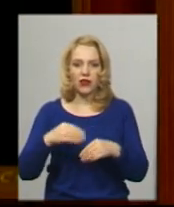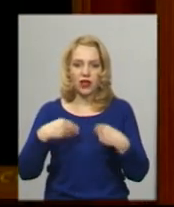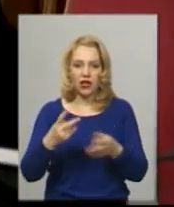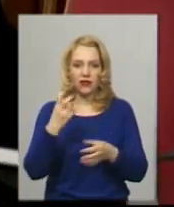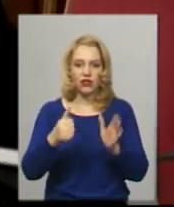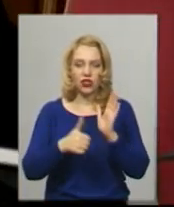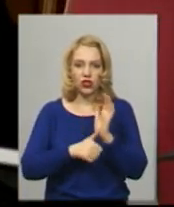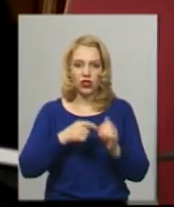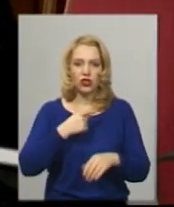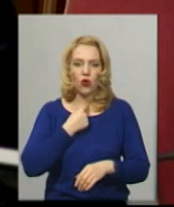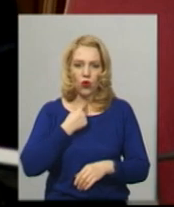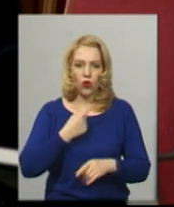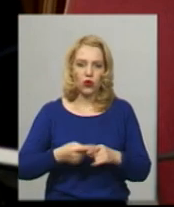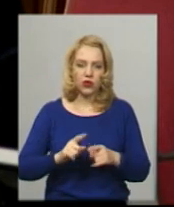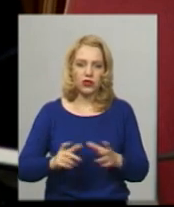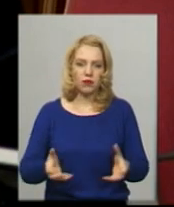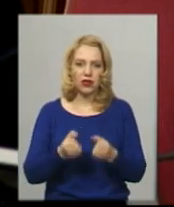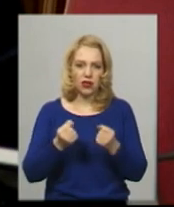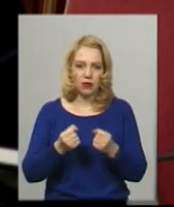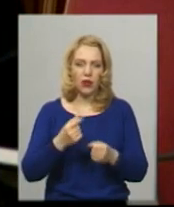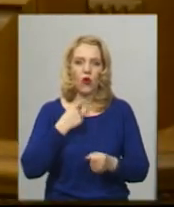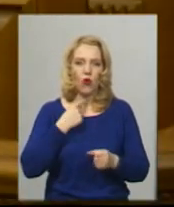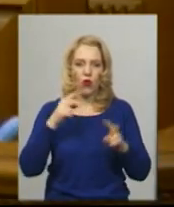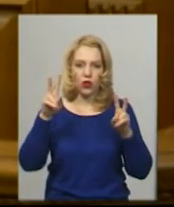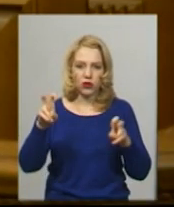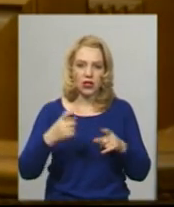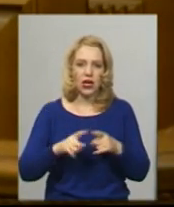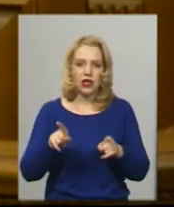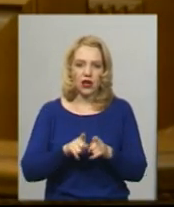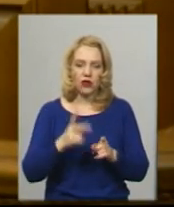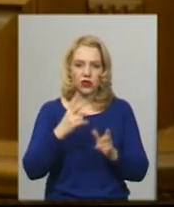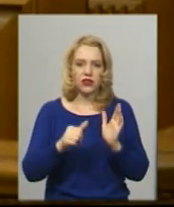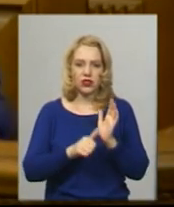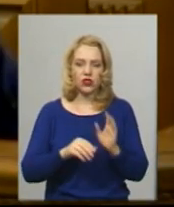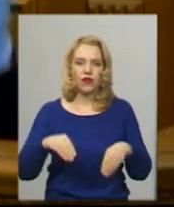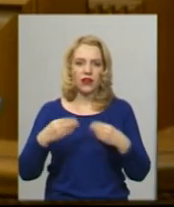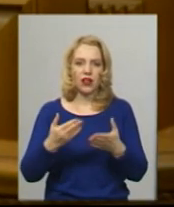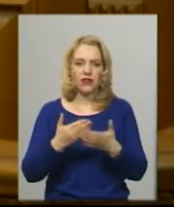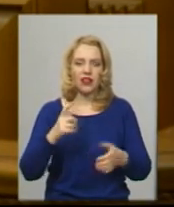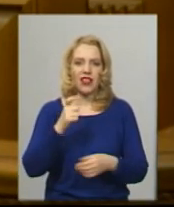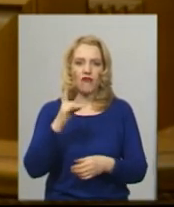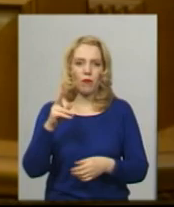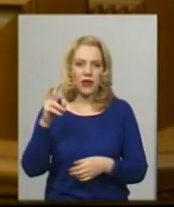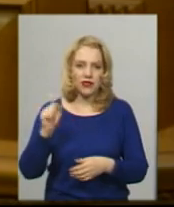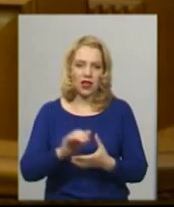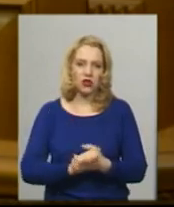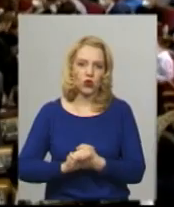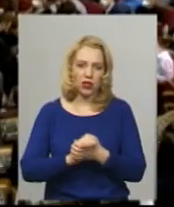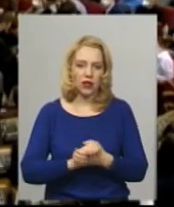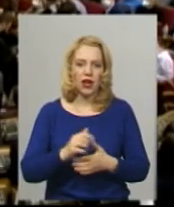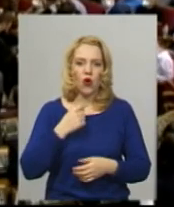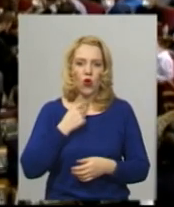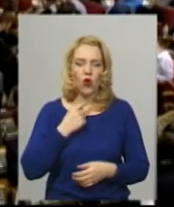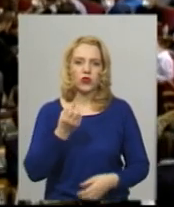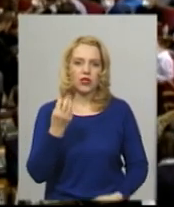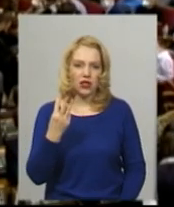голосів. Підтримали фракції «Голос». 23 голоси за ринок землі віддали депутати від фракції «Європейська солідарність», «Голос 13»,